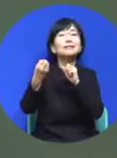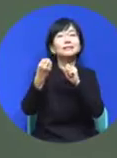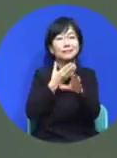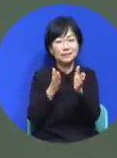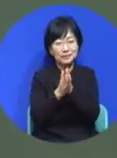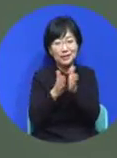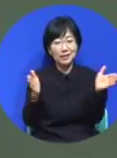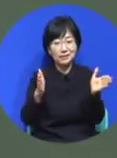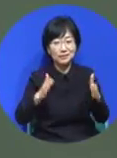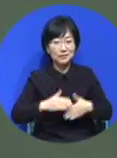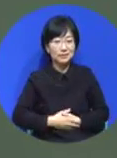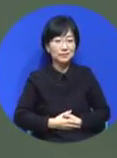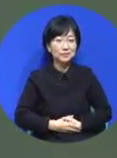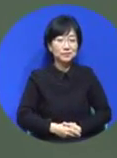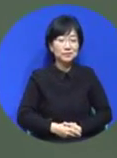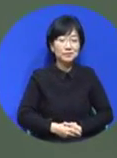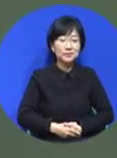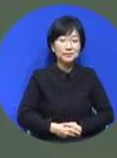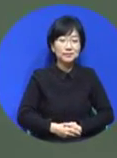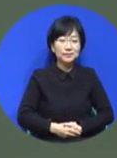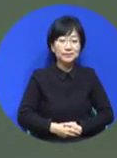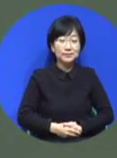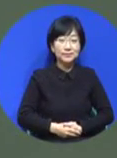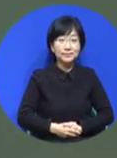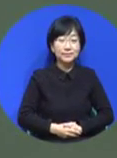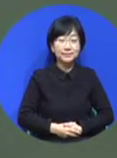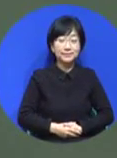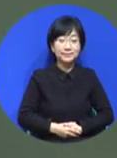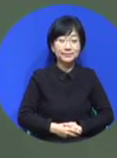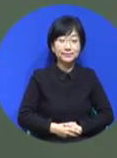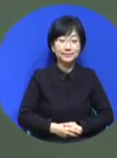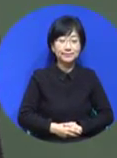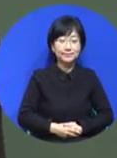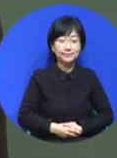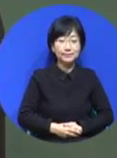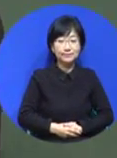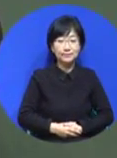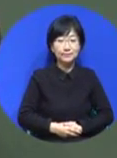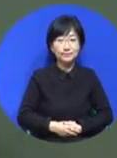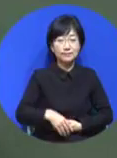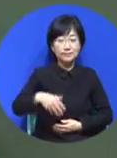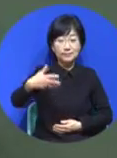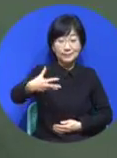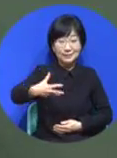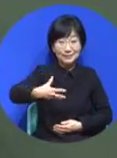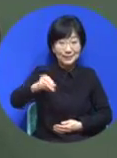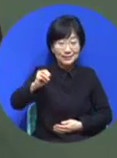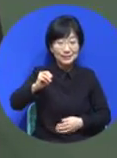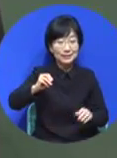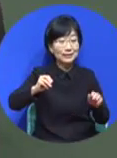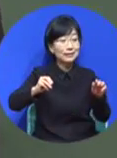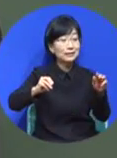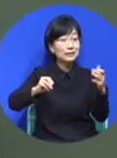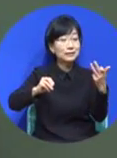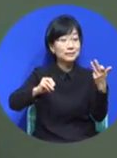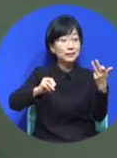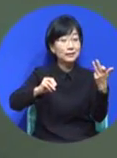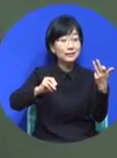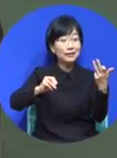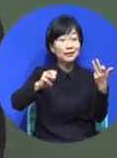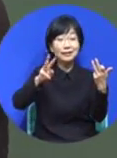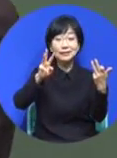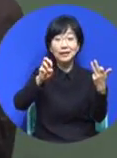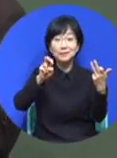your life, then works can arise. 뭐라고 했습니까? What else does it say? 창세기 18장 32절에 소돔